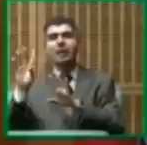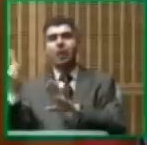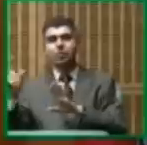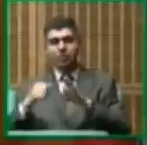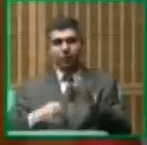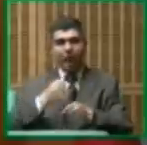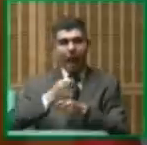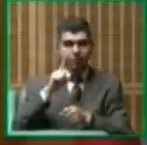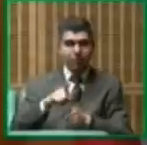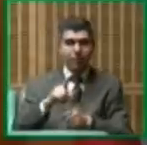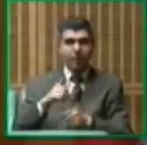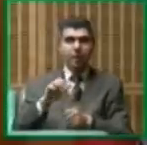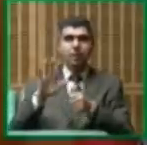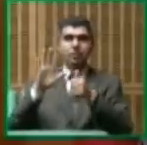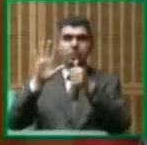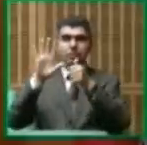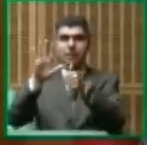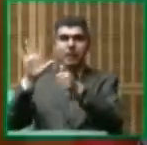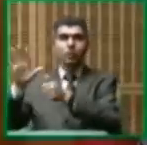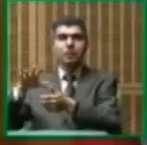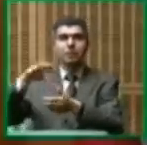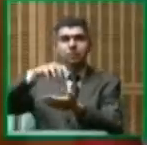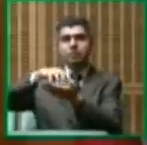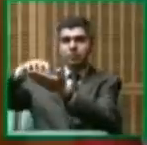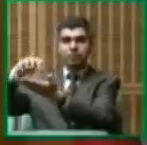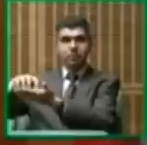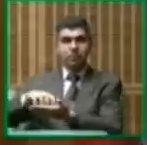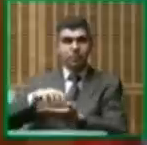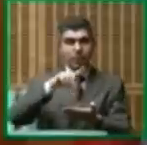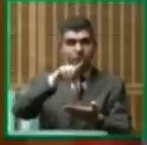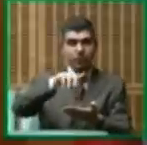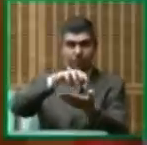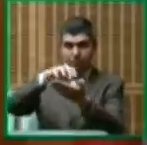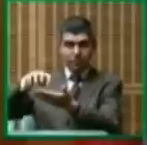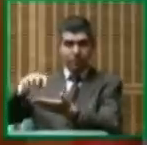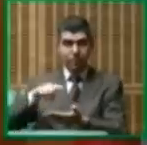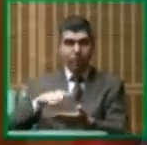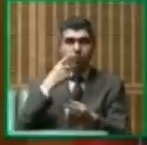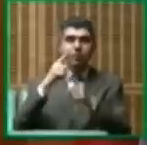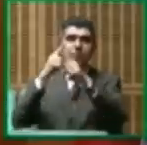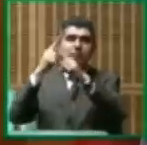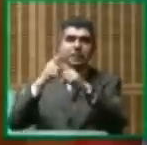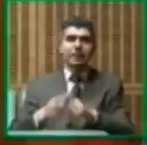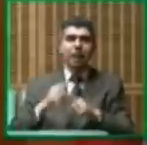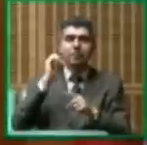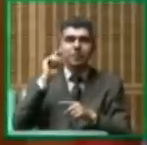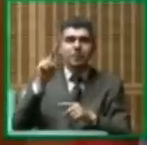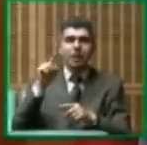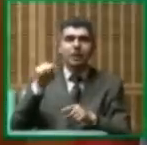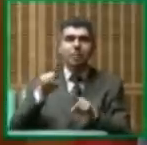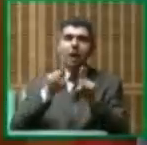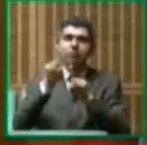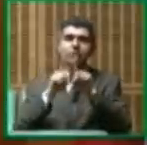3 فبراير 2014. وهم 66 منطقة إحصاء موزعة على 14 جهة من أصل 16 جهة، يعني راه تم واحد